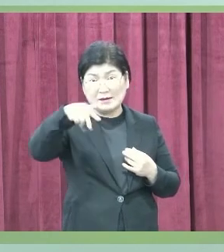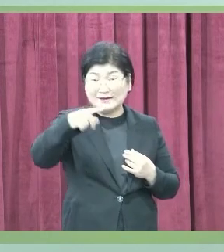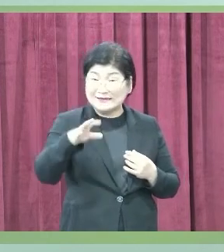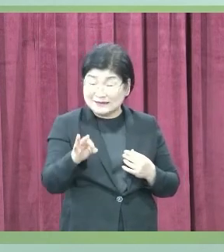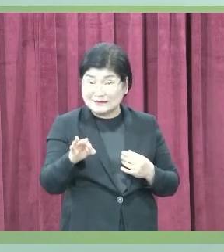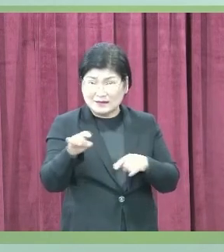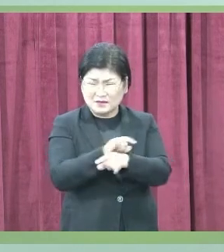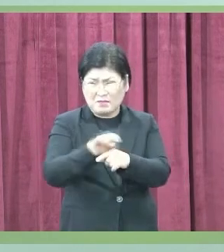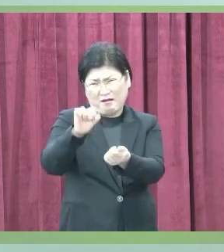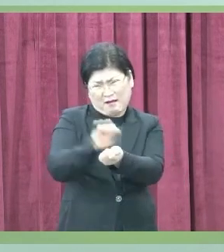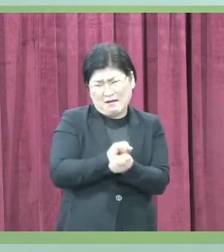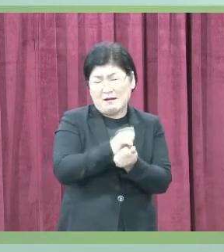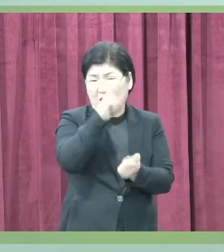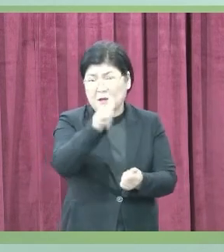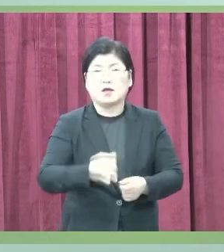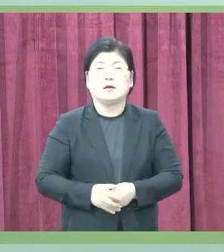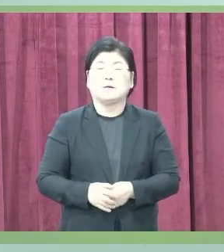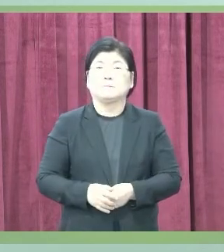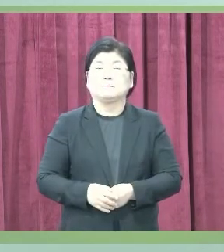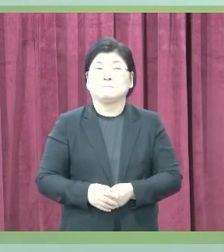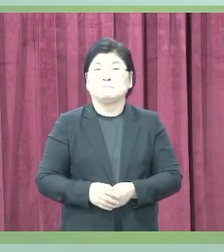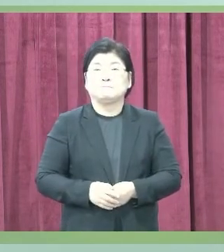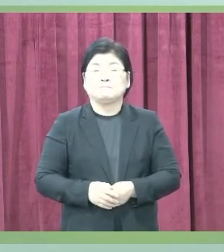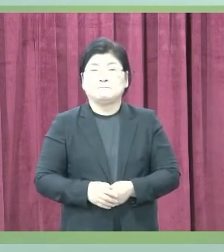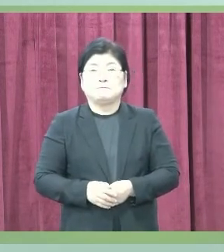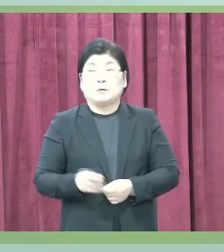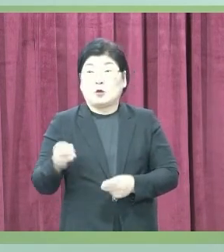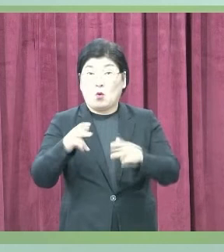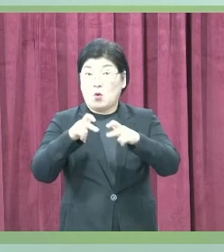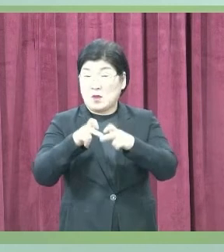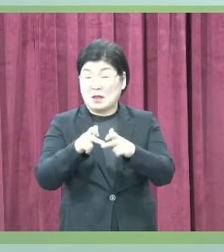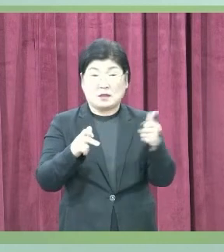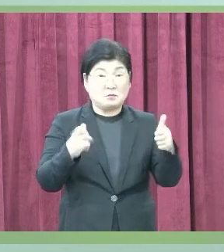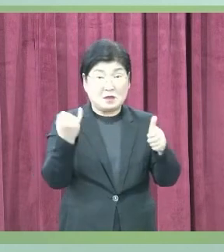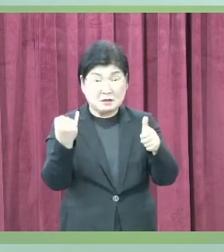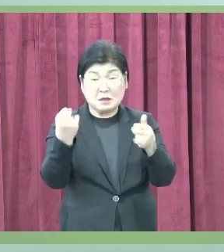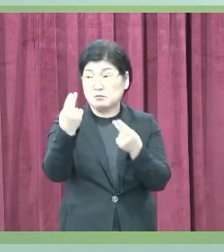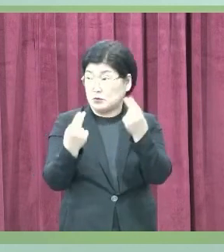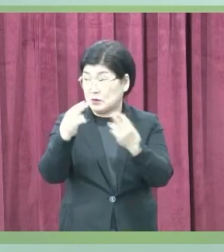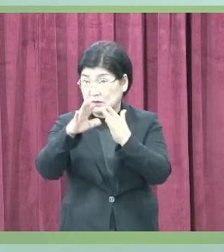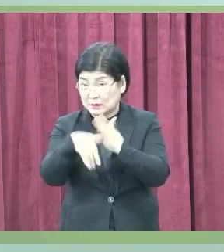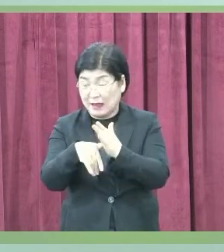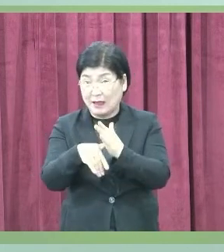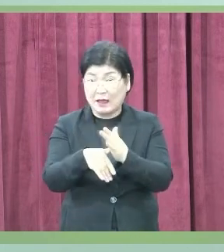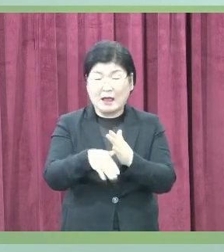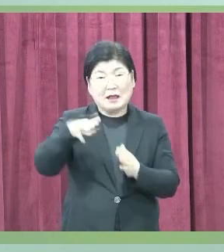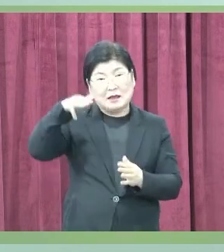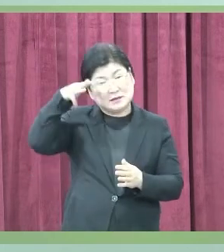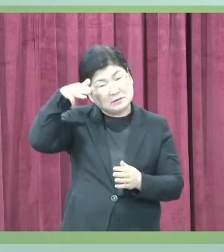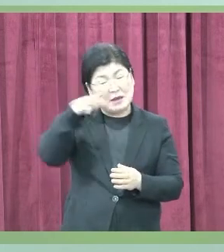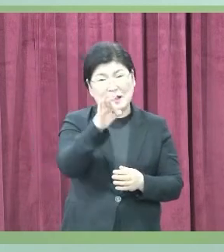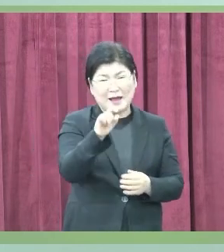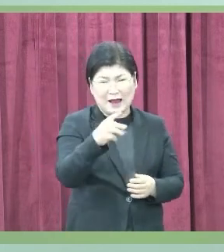인구에 있고요. 그 다음에 장애인을 남자 여자로 비교해 보면은 알츠하이머 병이 여자가